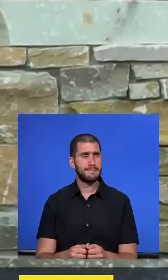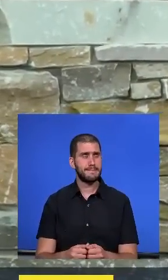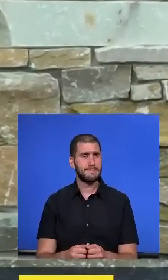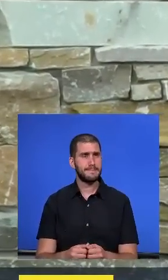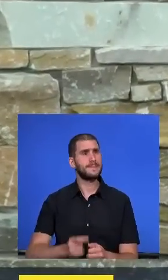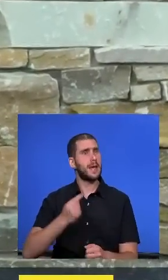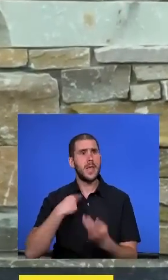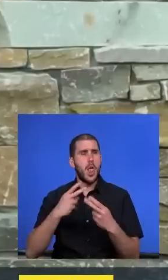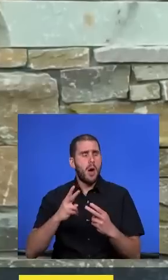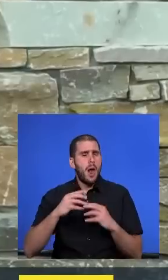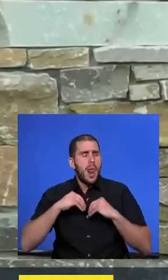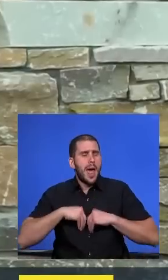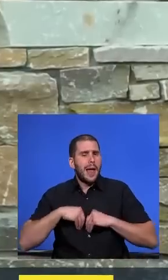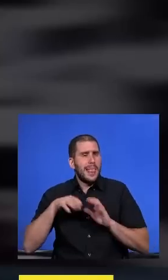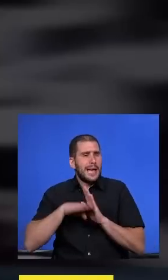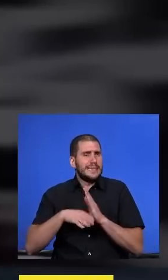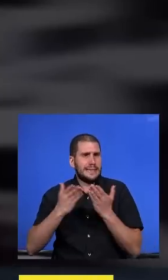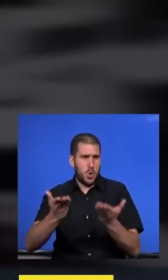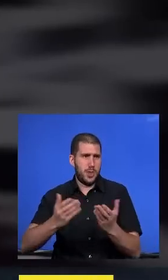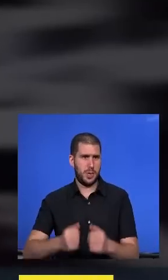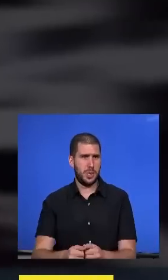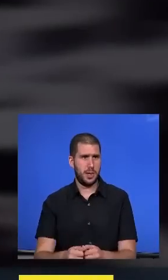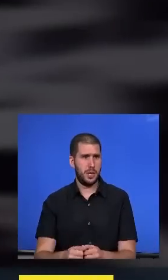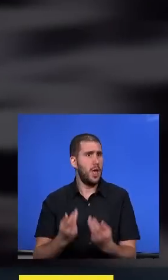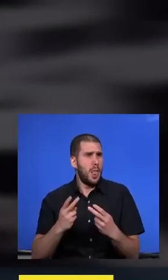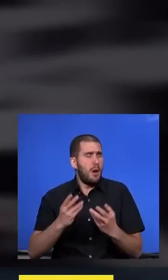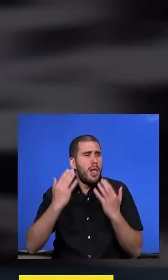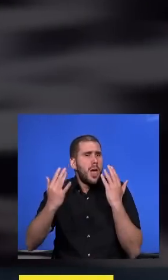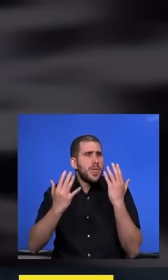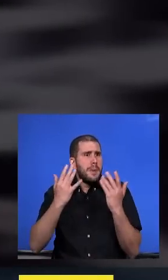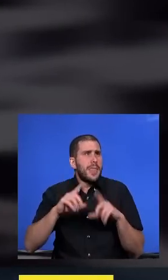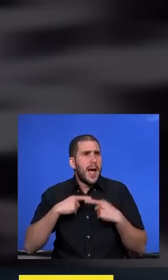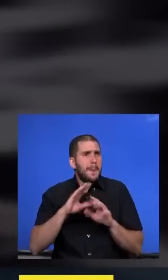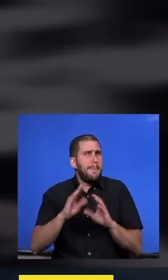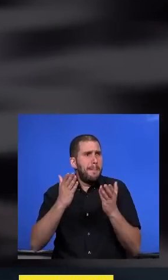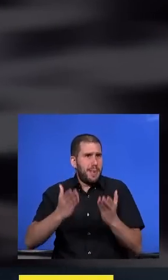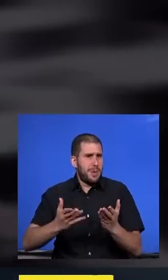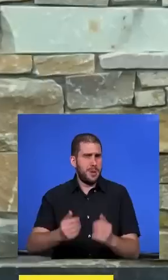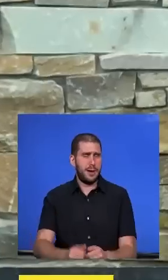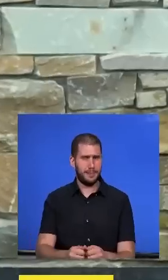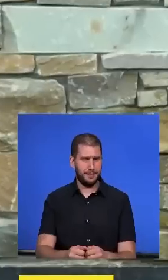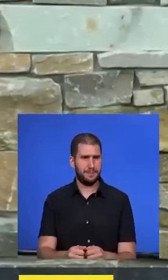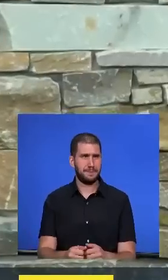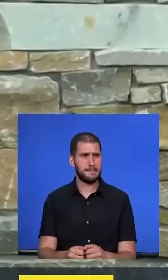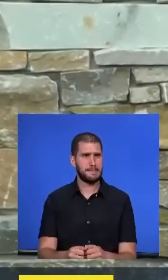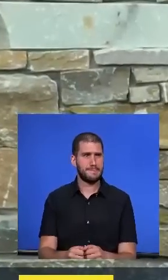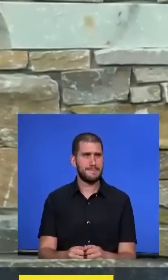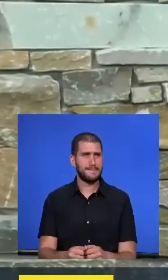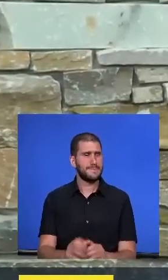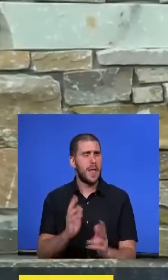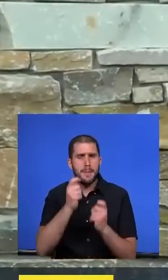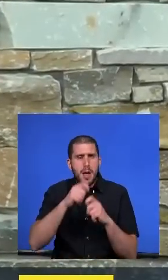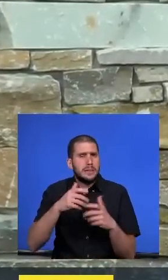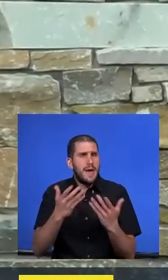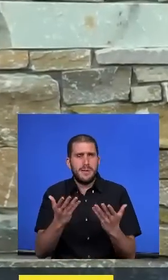אני לא יכול להכיל את החיסרון הזה. לא יכולה לדמיין את החיים שלי בלעדיך. למה עזבת